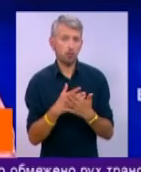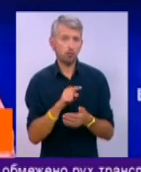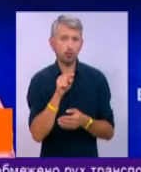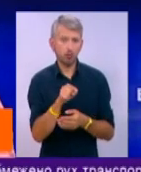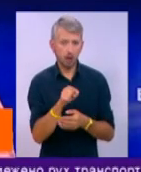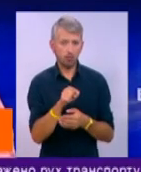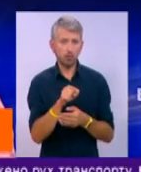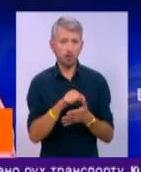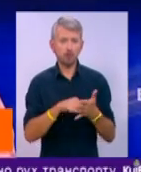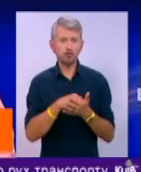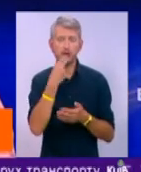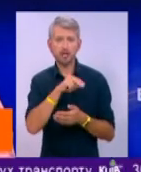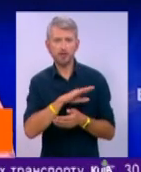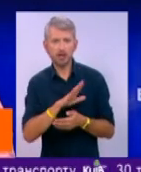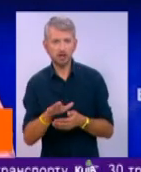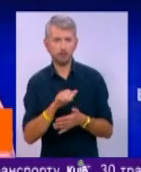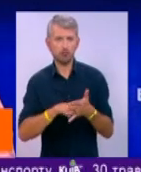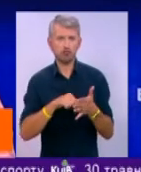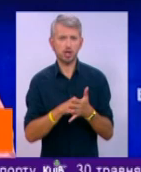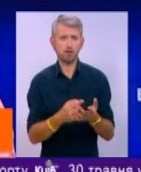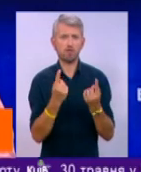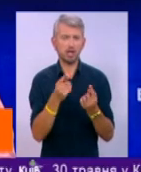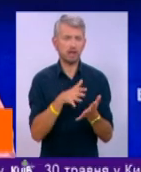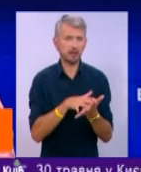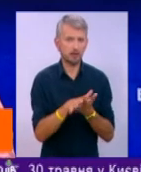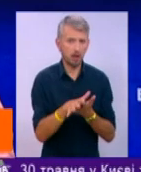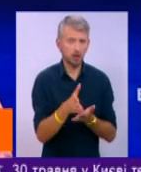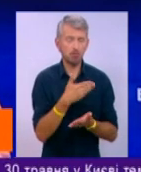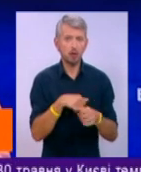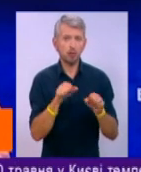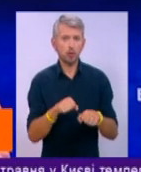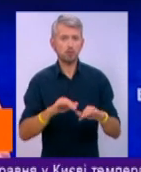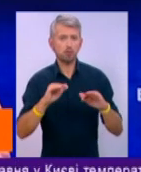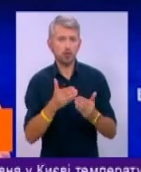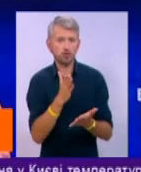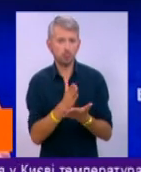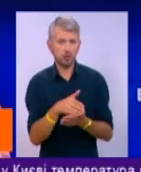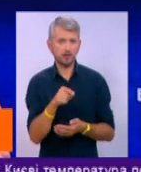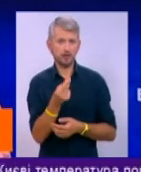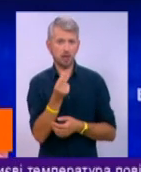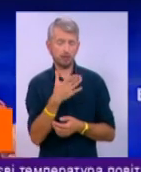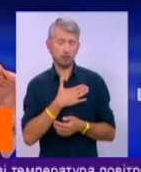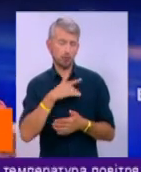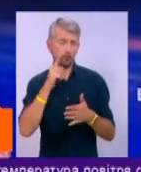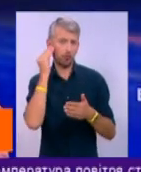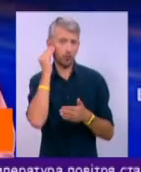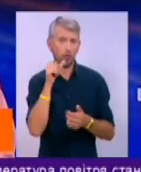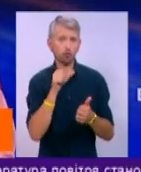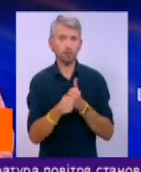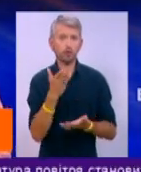саме через неефективність, через великі затрати ми могли б значно менше мати ці тарифи. Це моє переконання. Особливо,